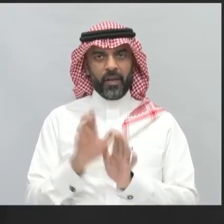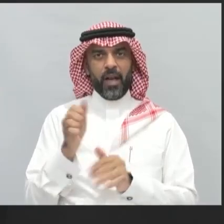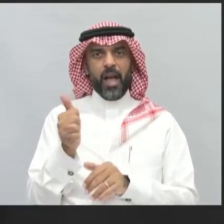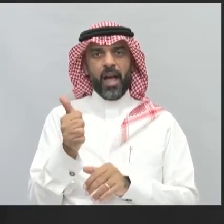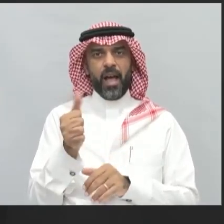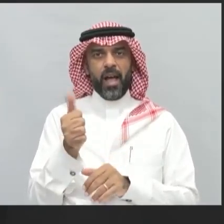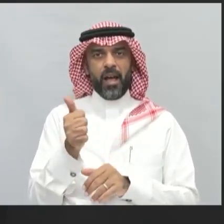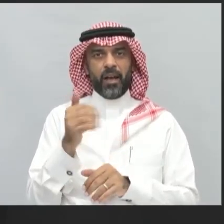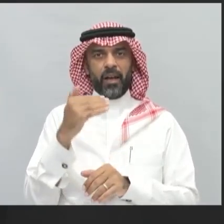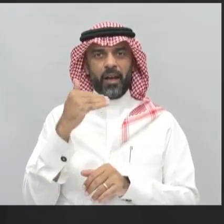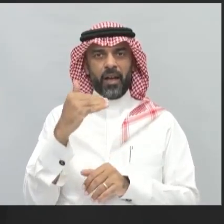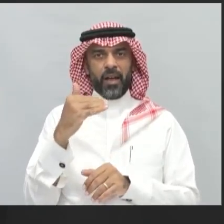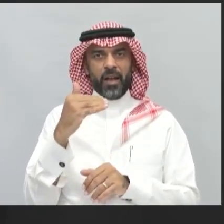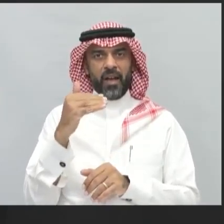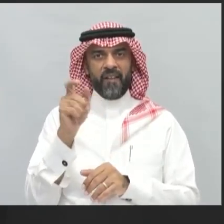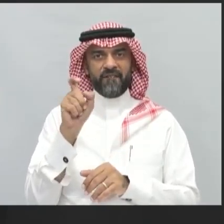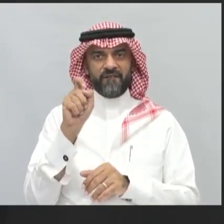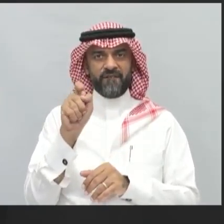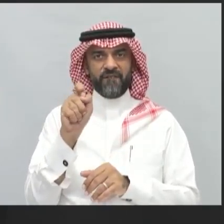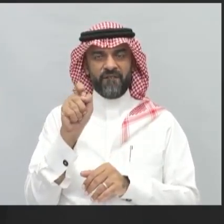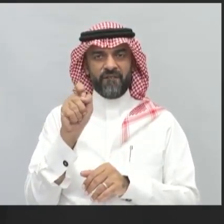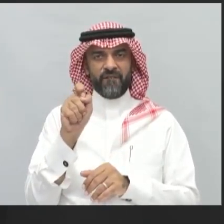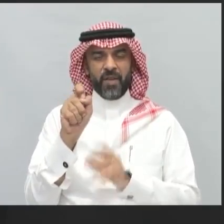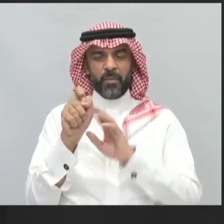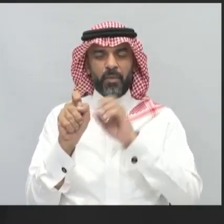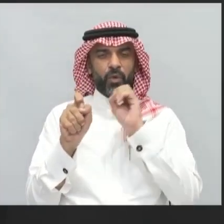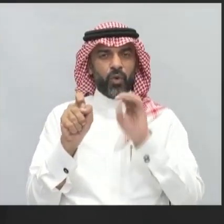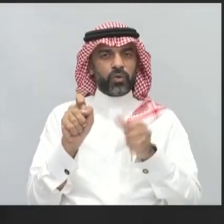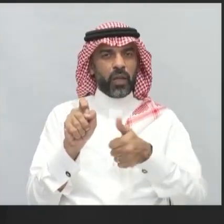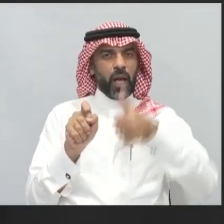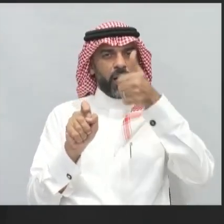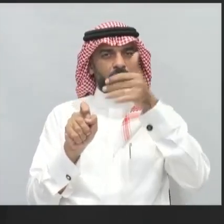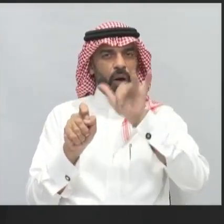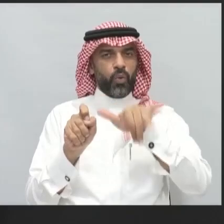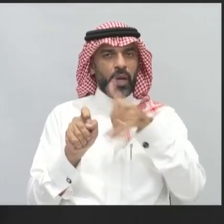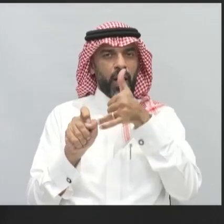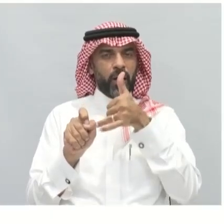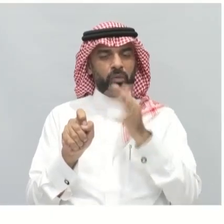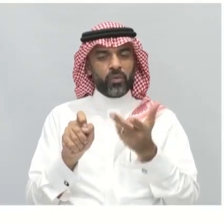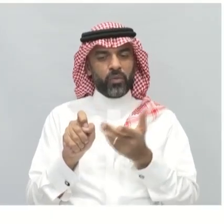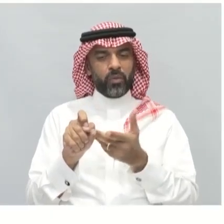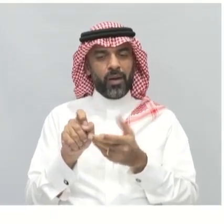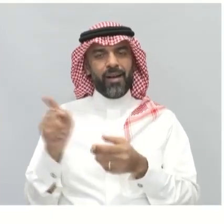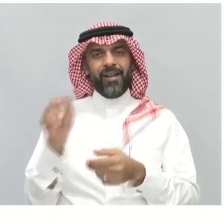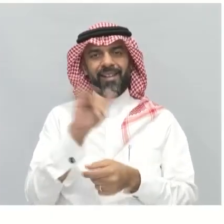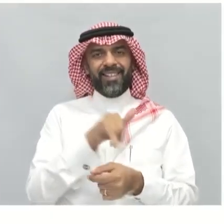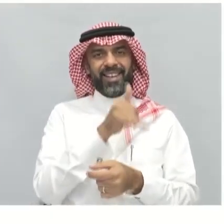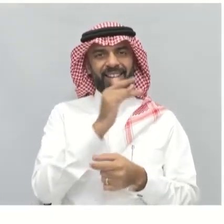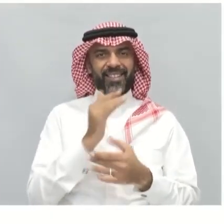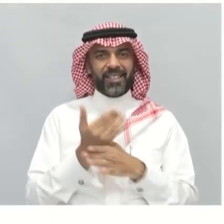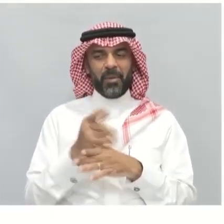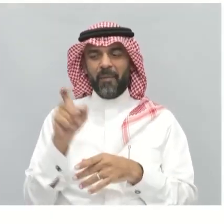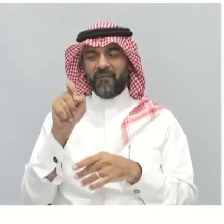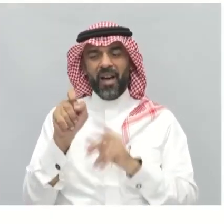اخفى ينتهي بالف اللينه او احسنتم نعم ينتهي بالف لينه اذا الفعل